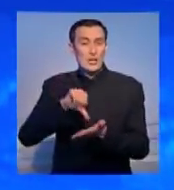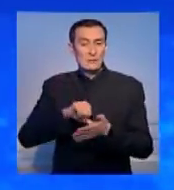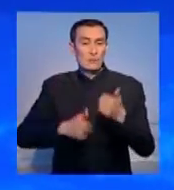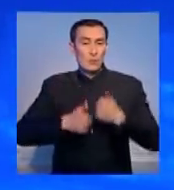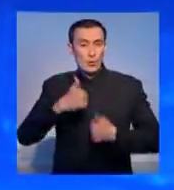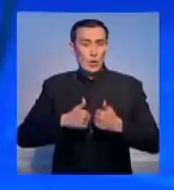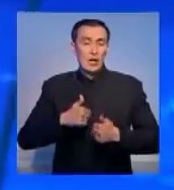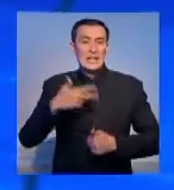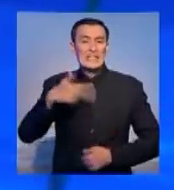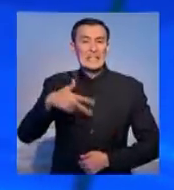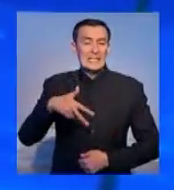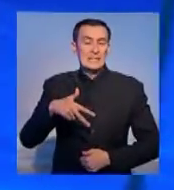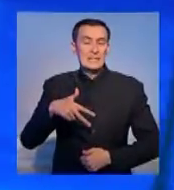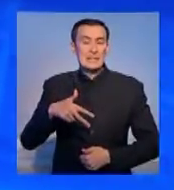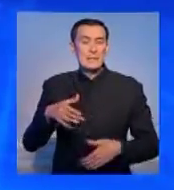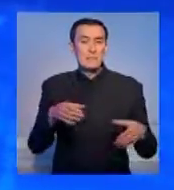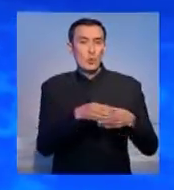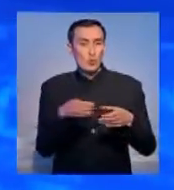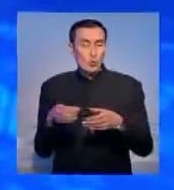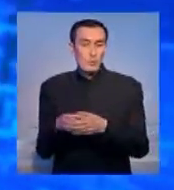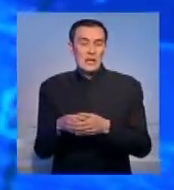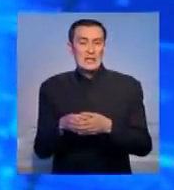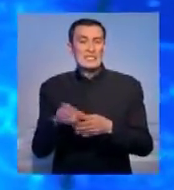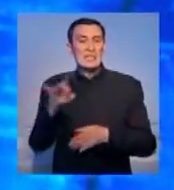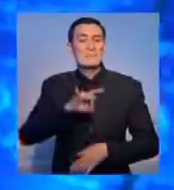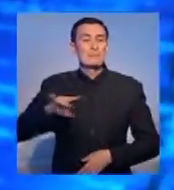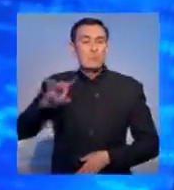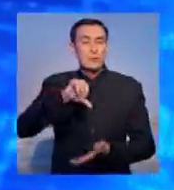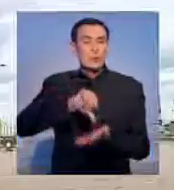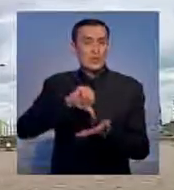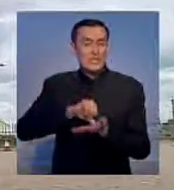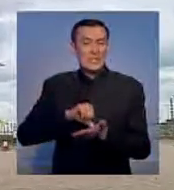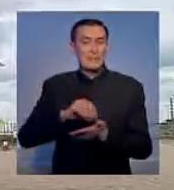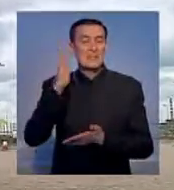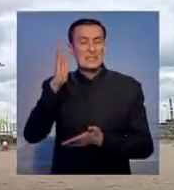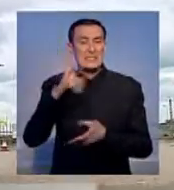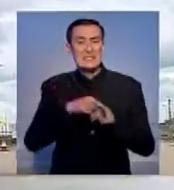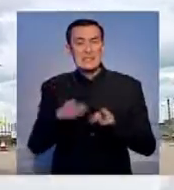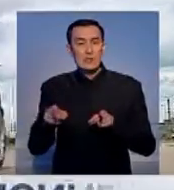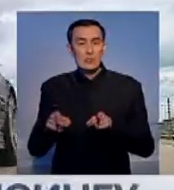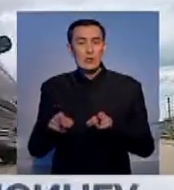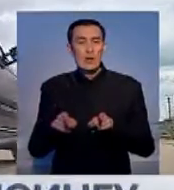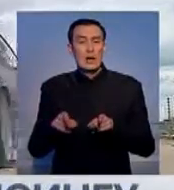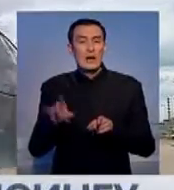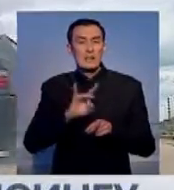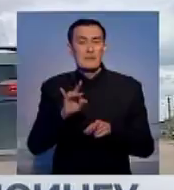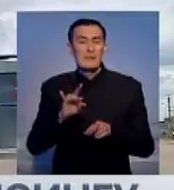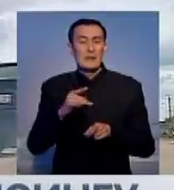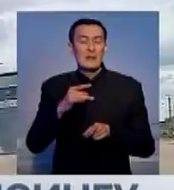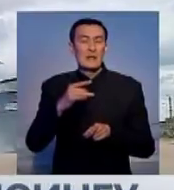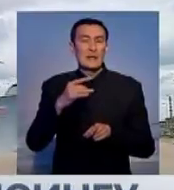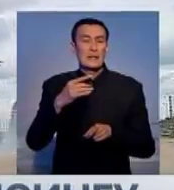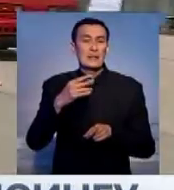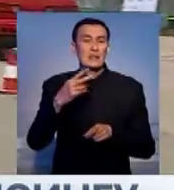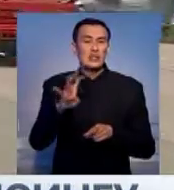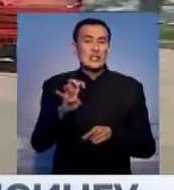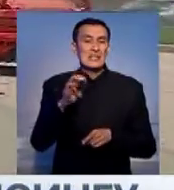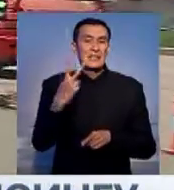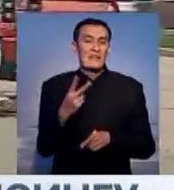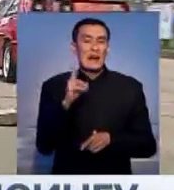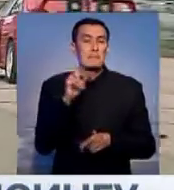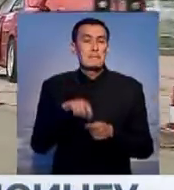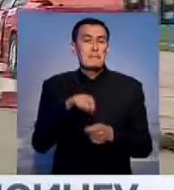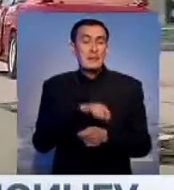участие 30 автопилотов со всей республики. Участникам предстоит преодолеть дистанцию протяженностью в четверть мили. Это